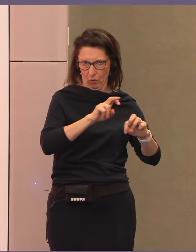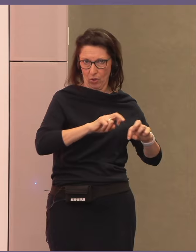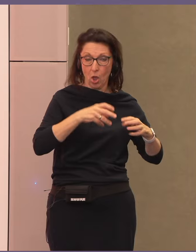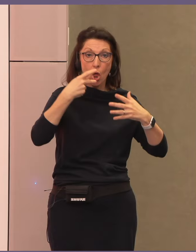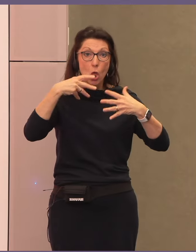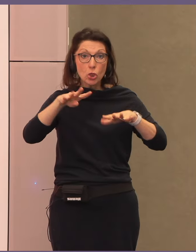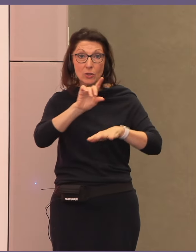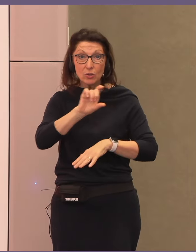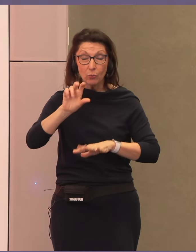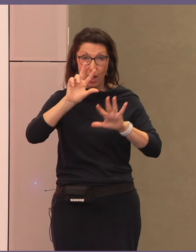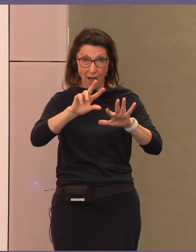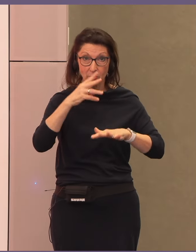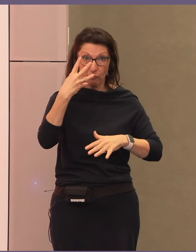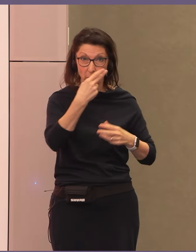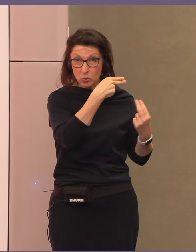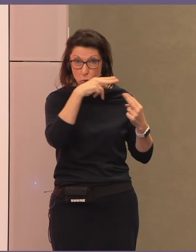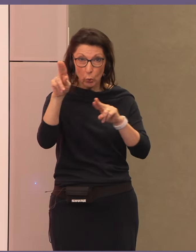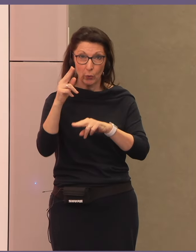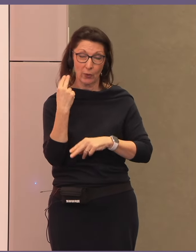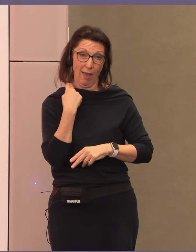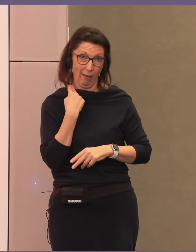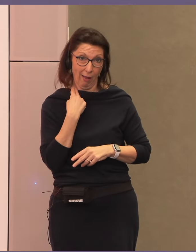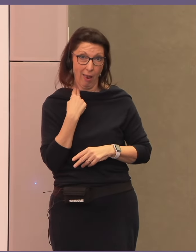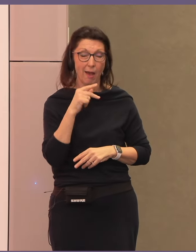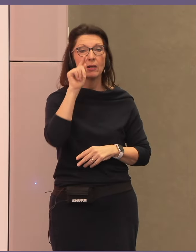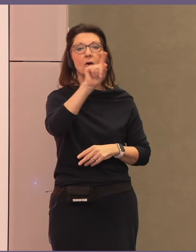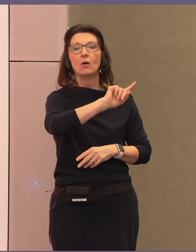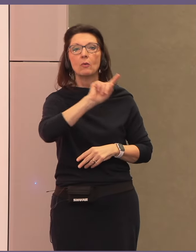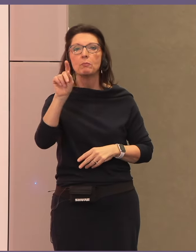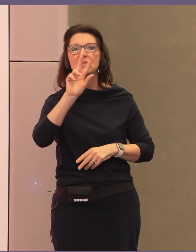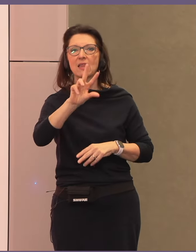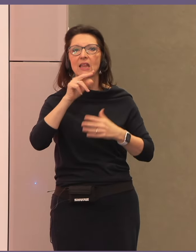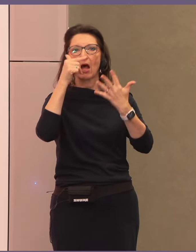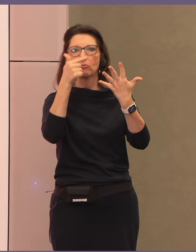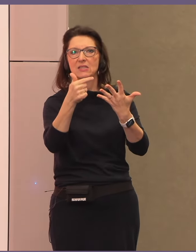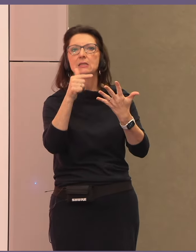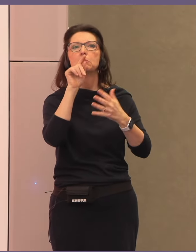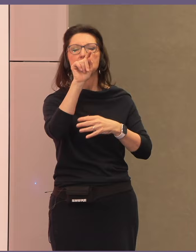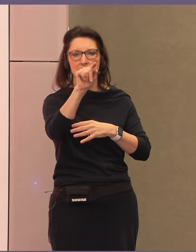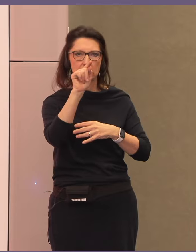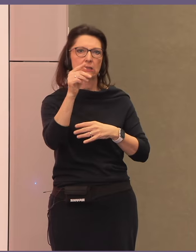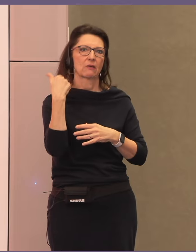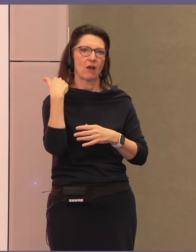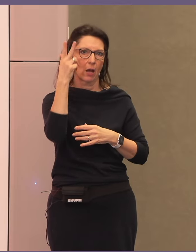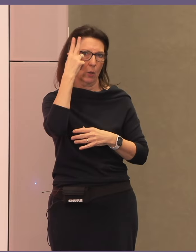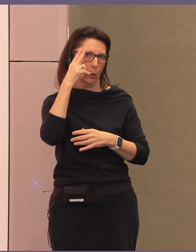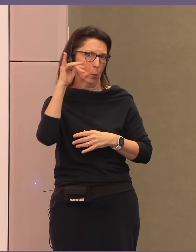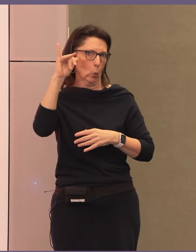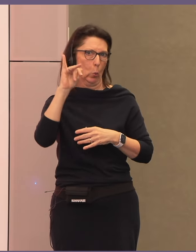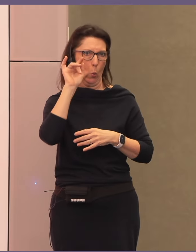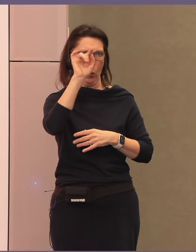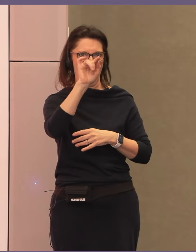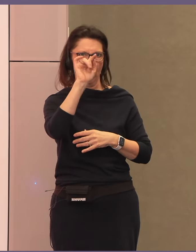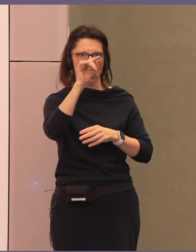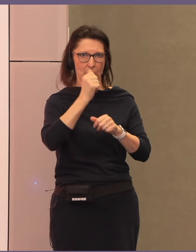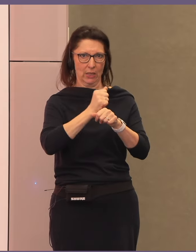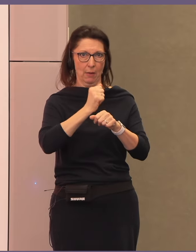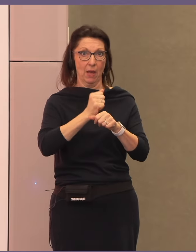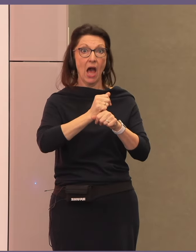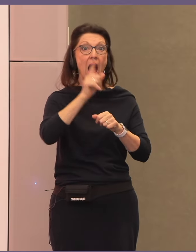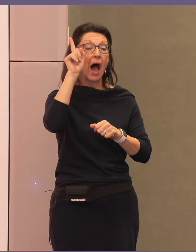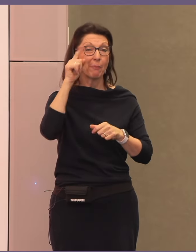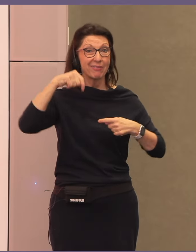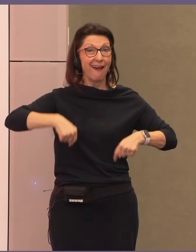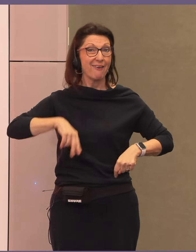zurück und lehrte bis zu ihrer Emeritierung 1973 an der Brunel University und der University of Sussex. Nie wieder an der